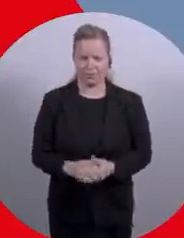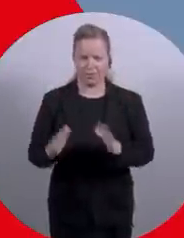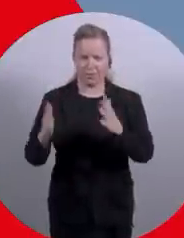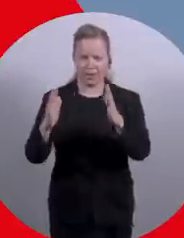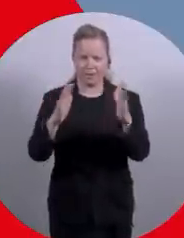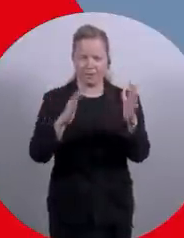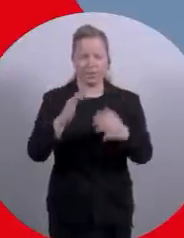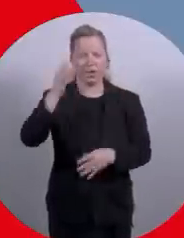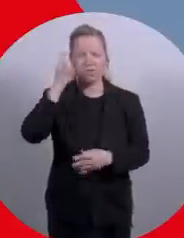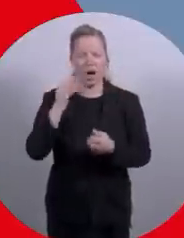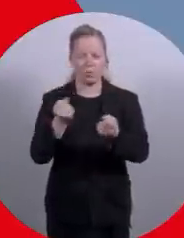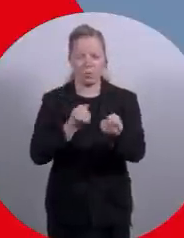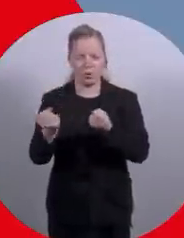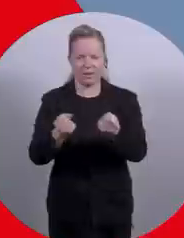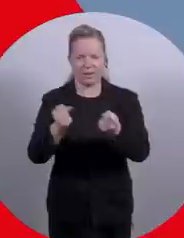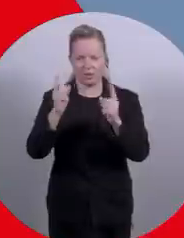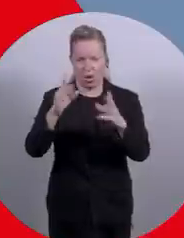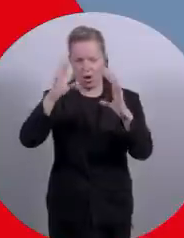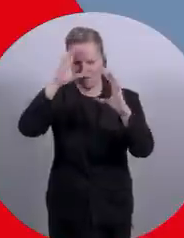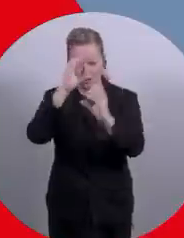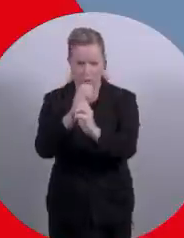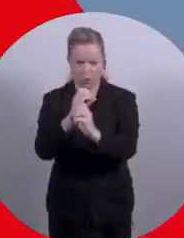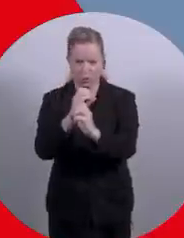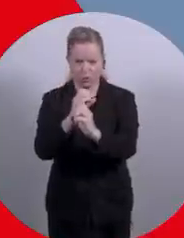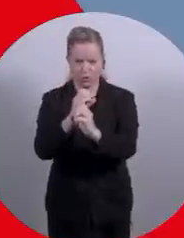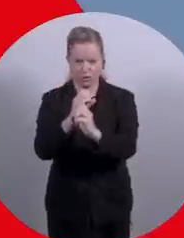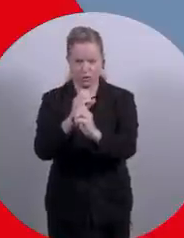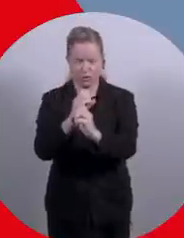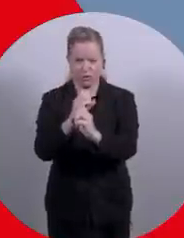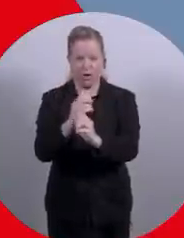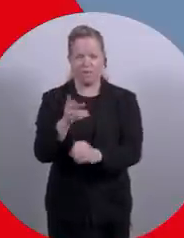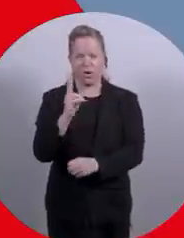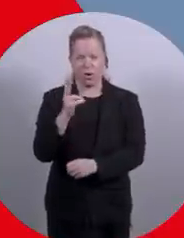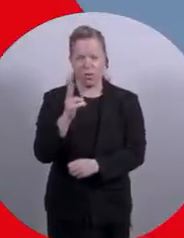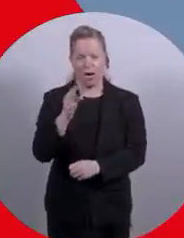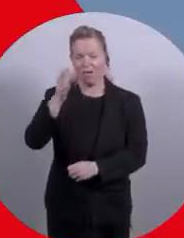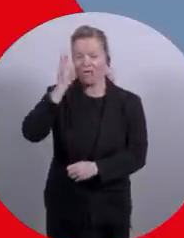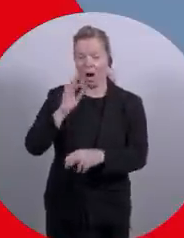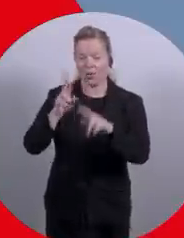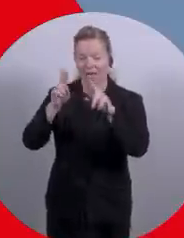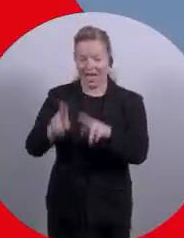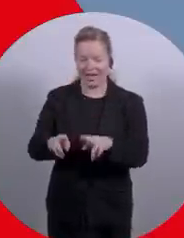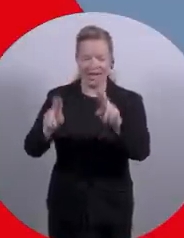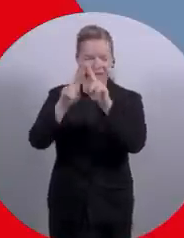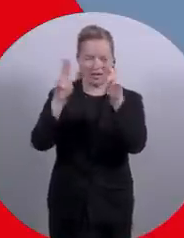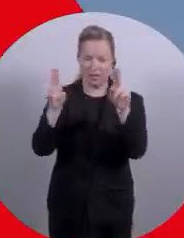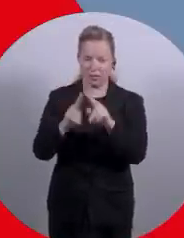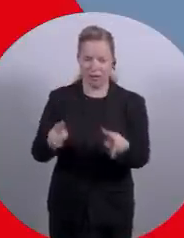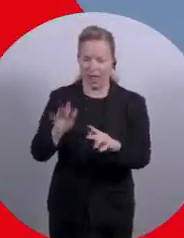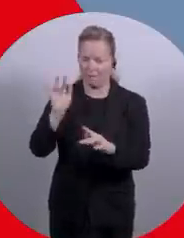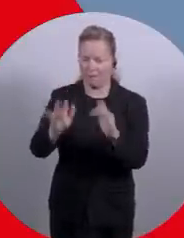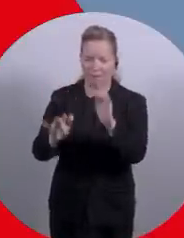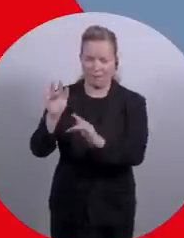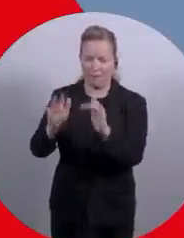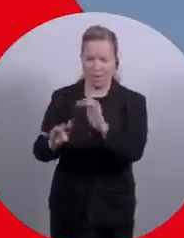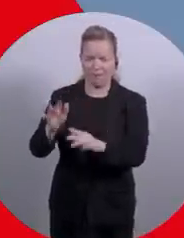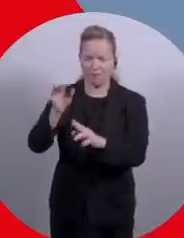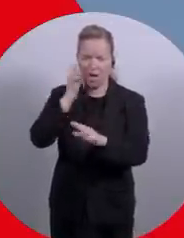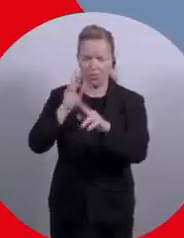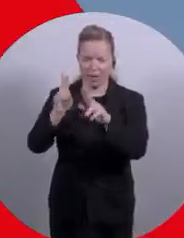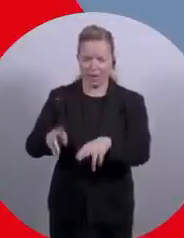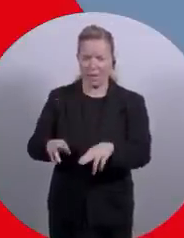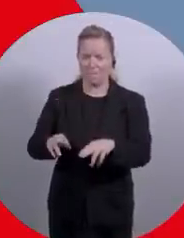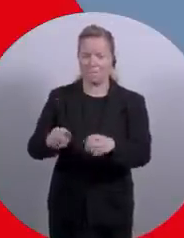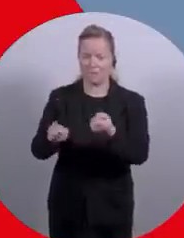die Frauenpolitik in den Fokus muss aber auch weil die Angriffe Frauenrechte international immer stärker werden gerade im Bereich von